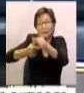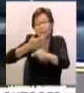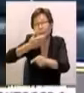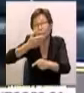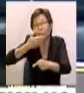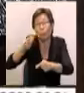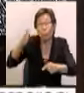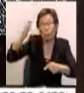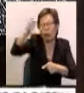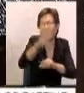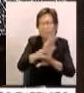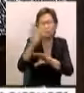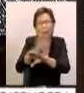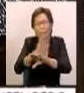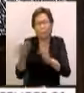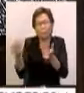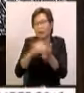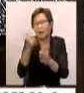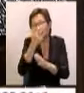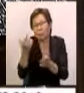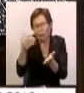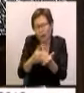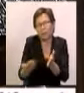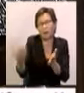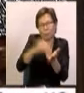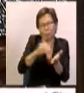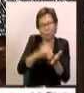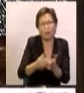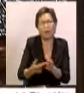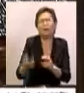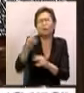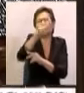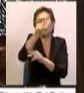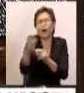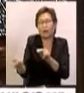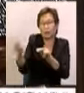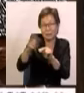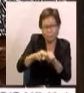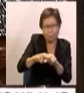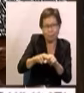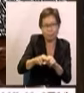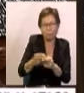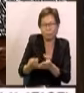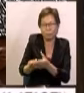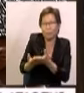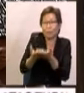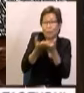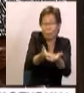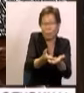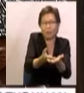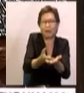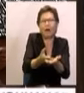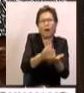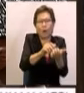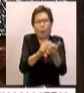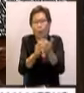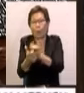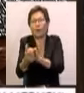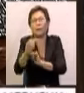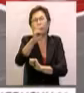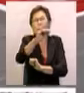akan mengulanginya setelah soalan tambahan dibangkitkan oleh Ahli Parlimen Pontian, Datuk Seri Ahmad Maslan.